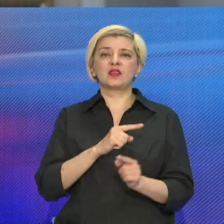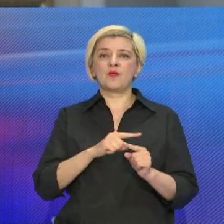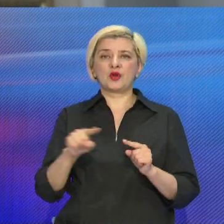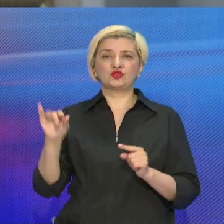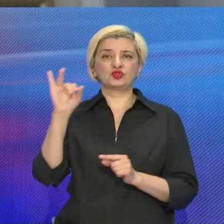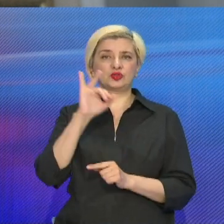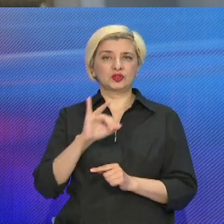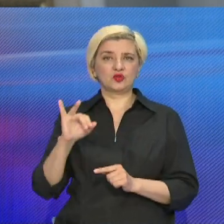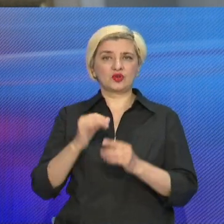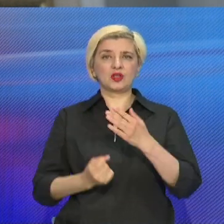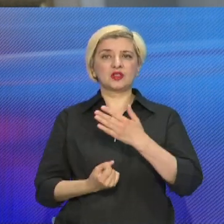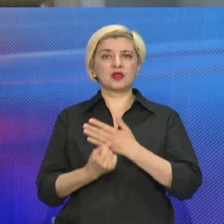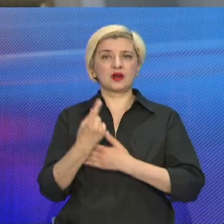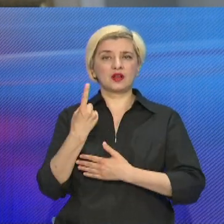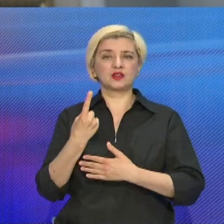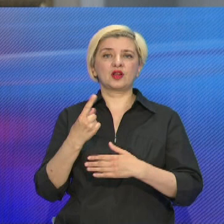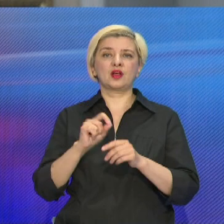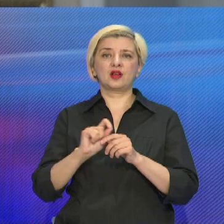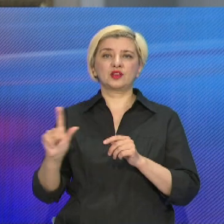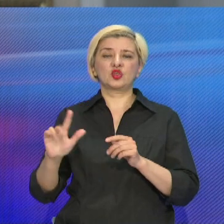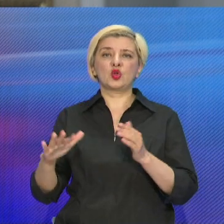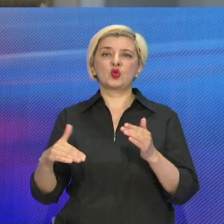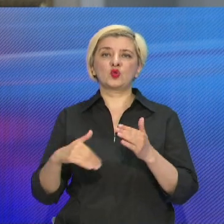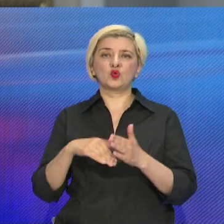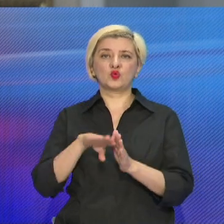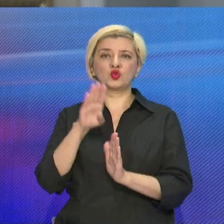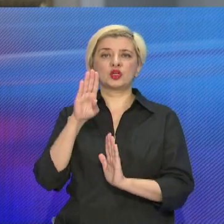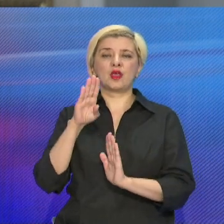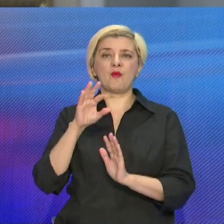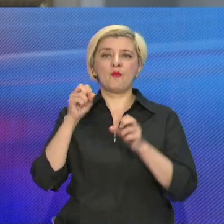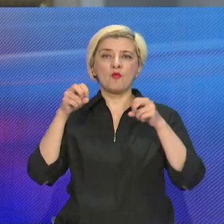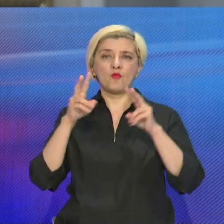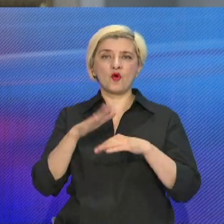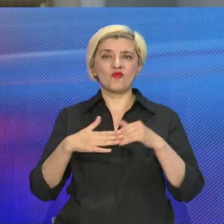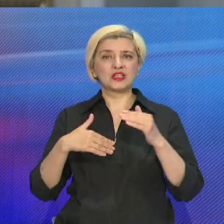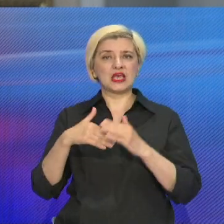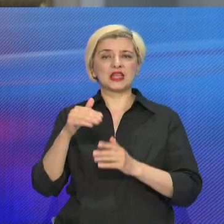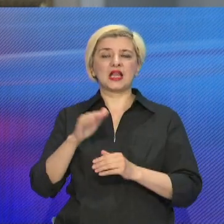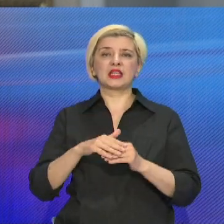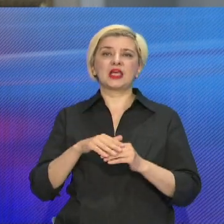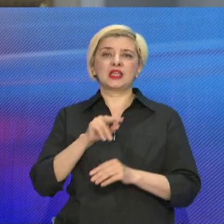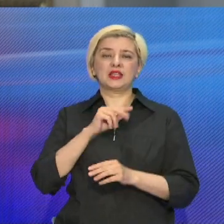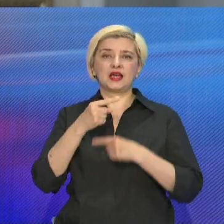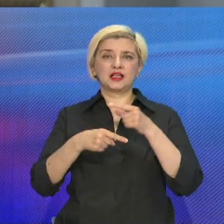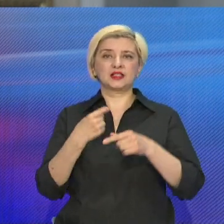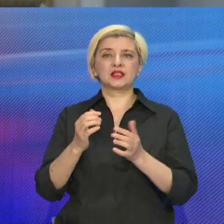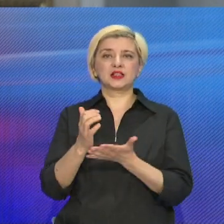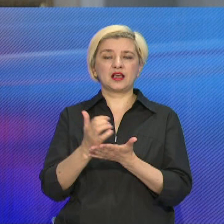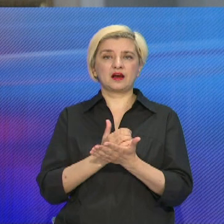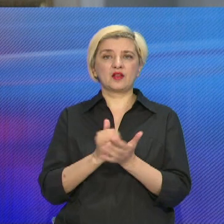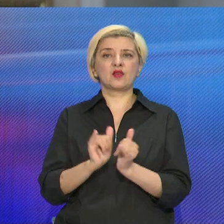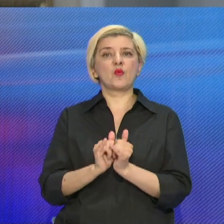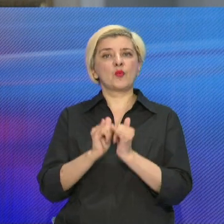истории зарождались лучшие профессиональные традиции, сохраняемые и приумножаемые современным